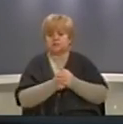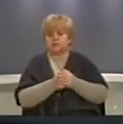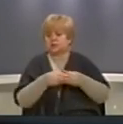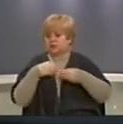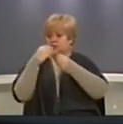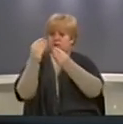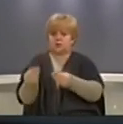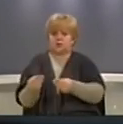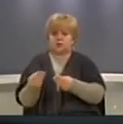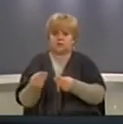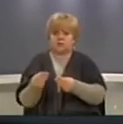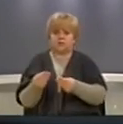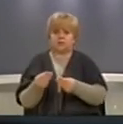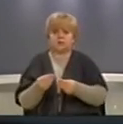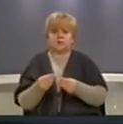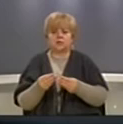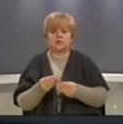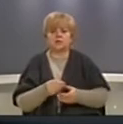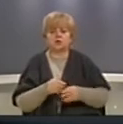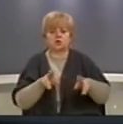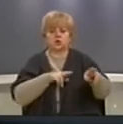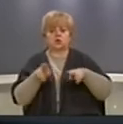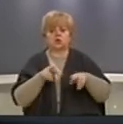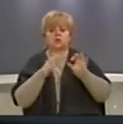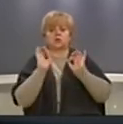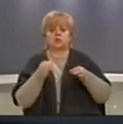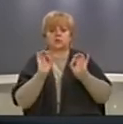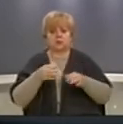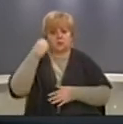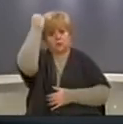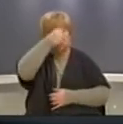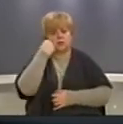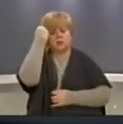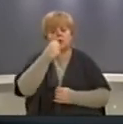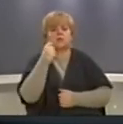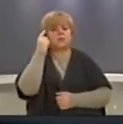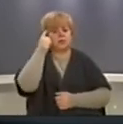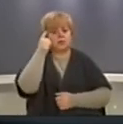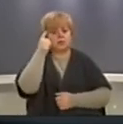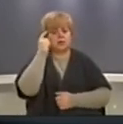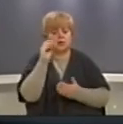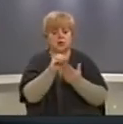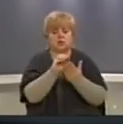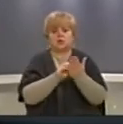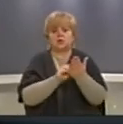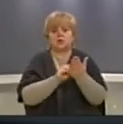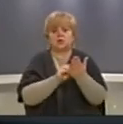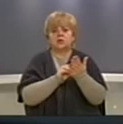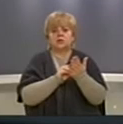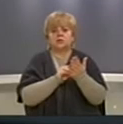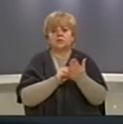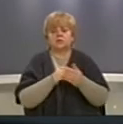kalohet në instancën e Gjykatës Supreme të Kosovës, e që mendoj që gjatë amandamentimit kjo çështje do